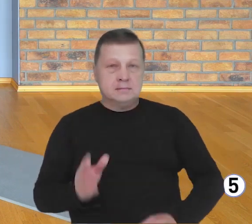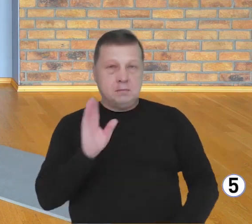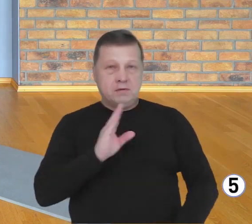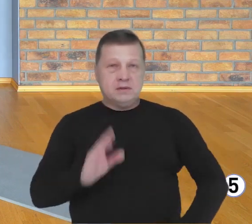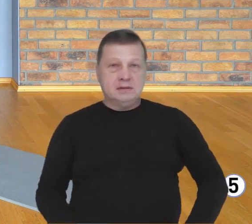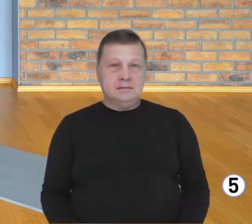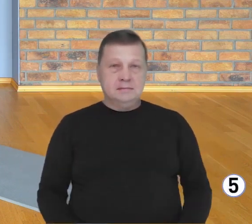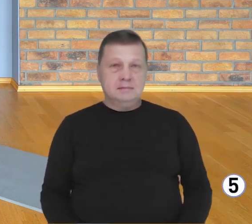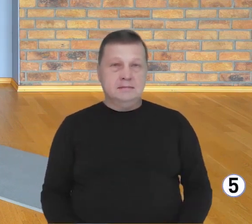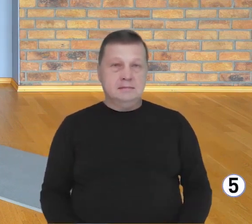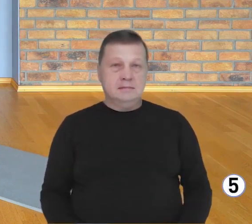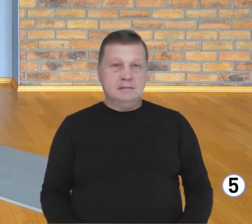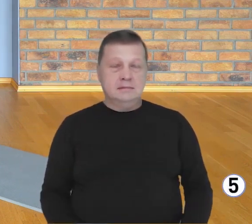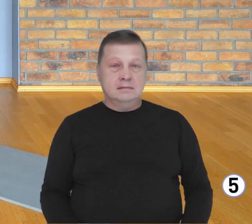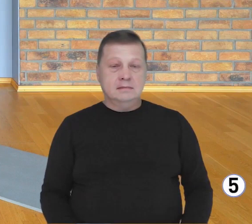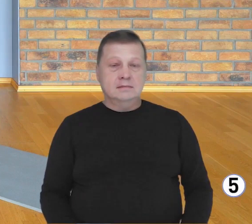Bardzo dobrze.